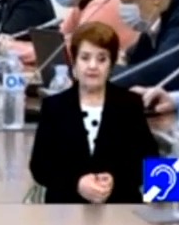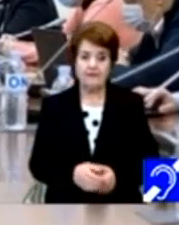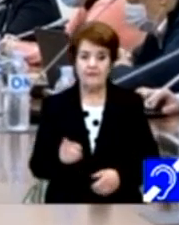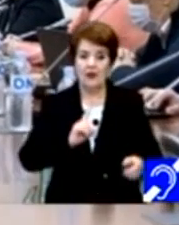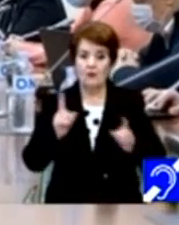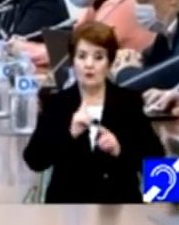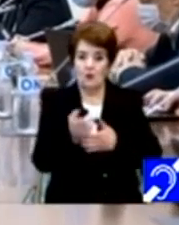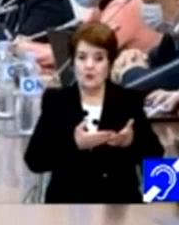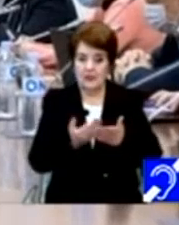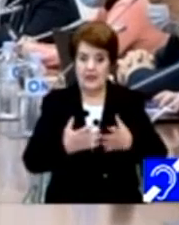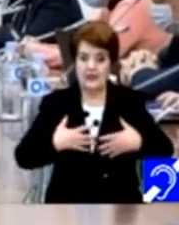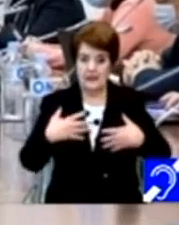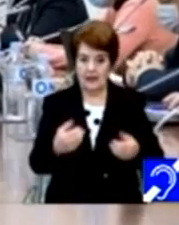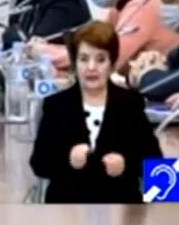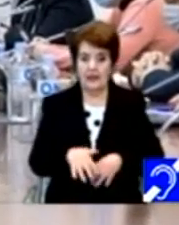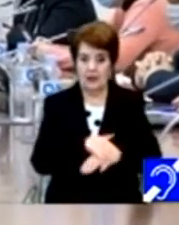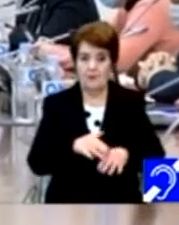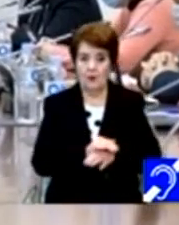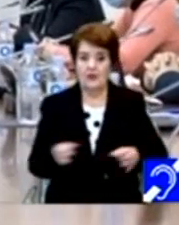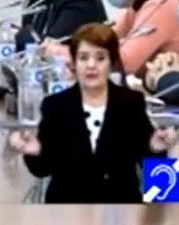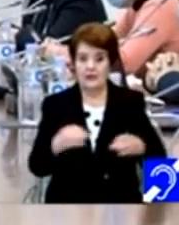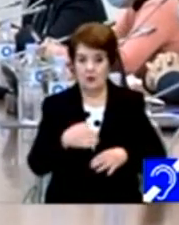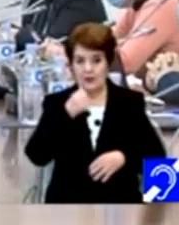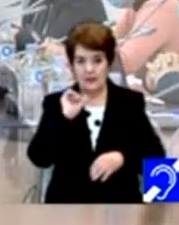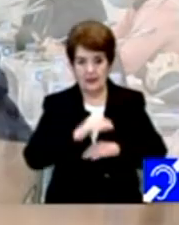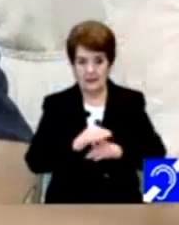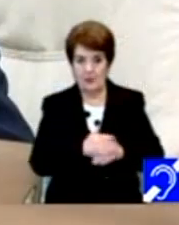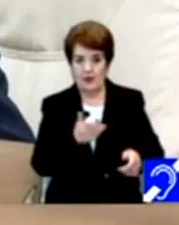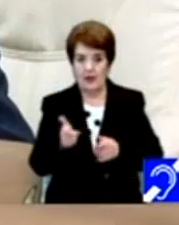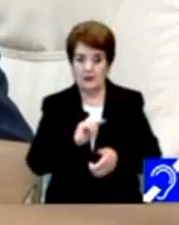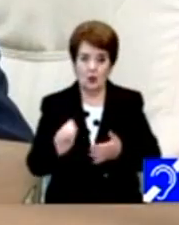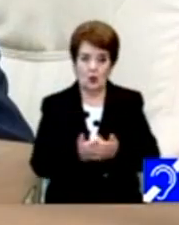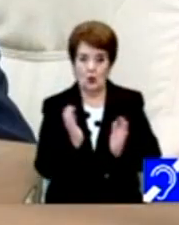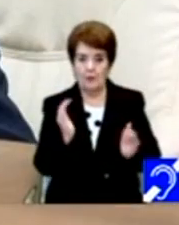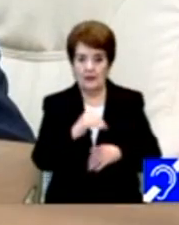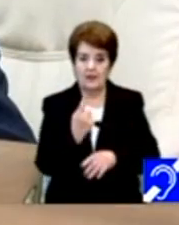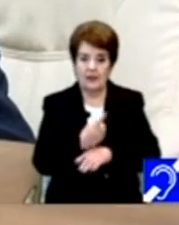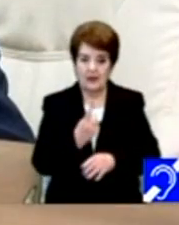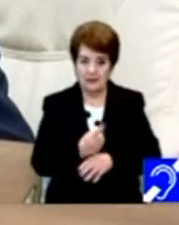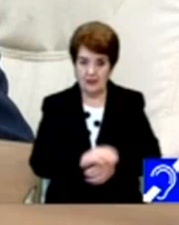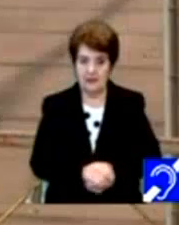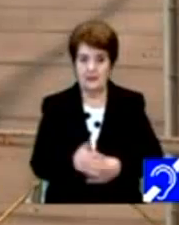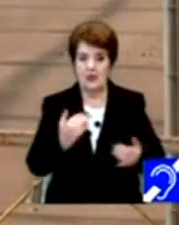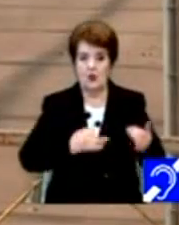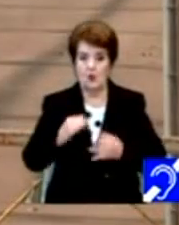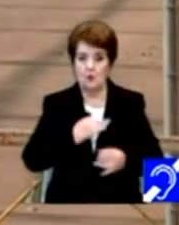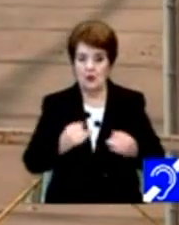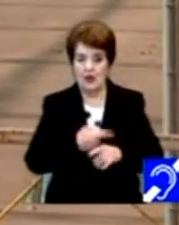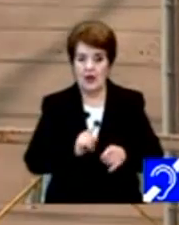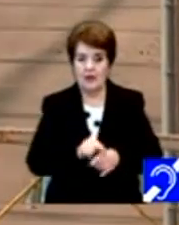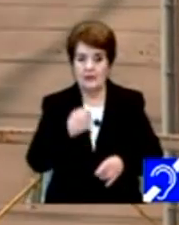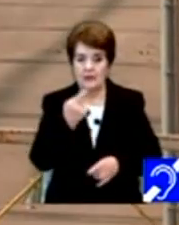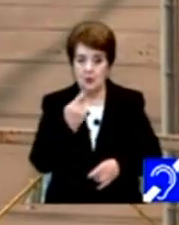Consiliul Consultativ de Sănătate Publică s-a întrunit aseară pentru a pregăti un nou pachet de restricții și s-a emis un comunicat în care se spunea